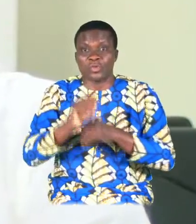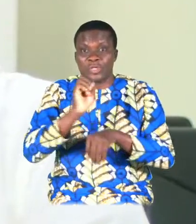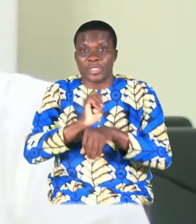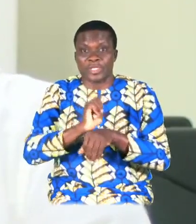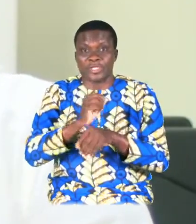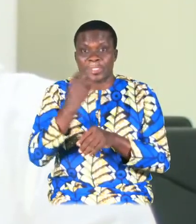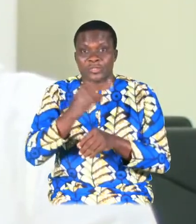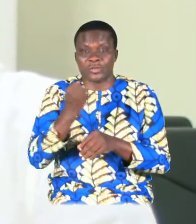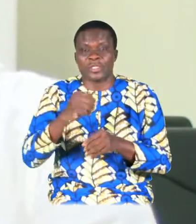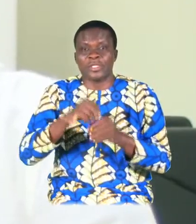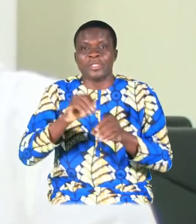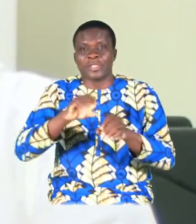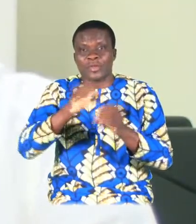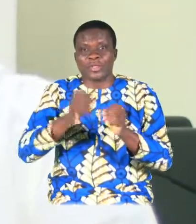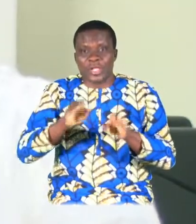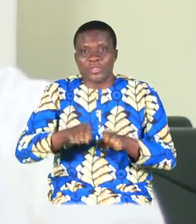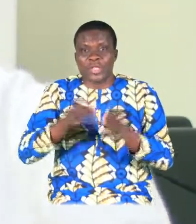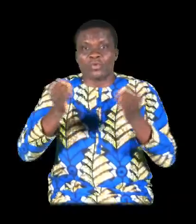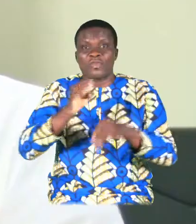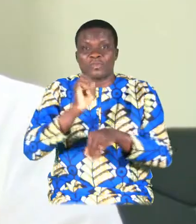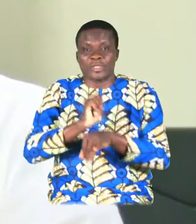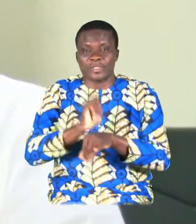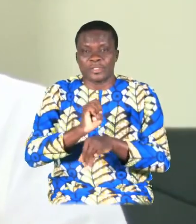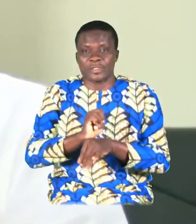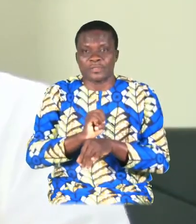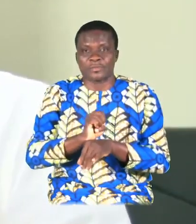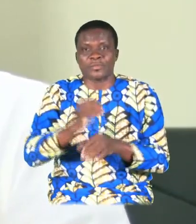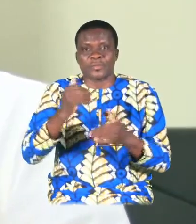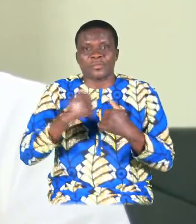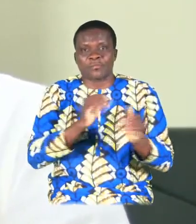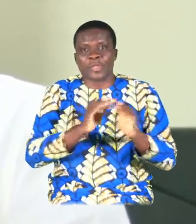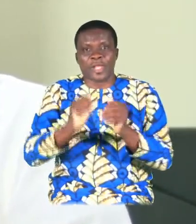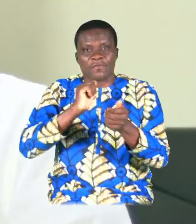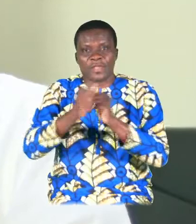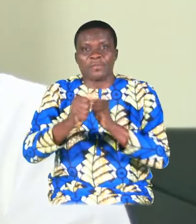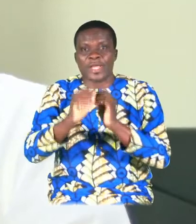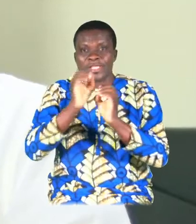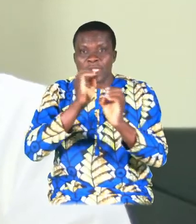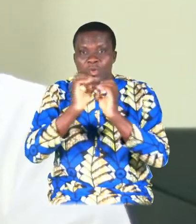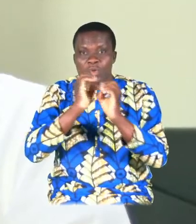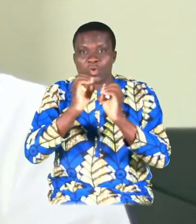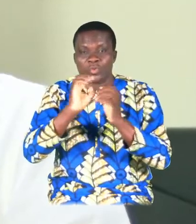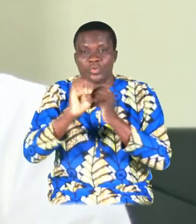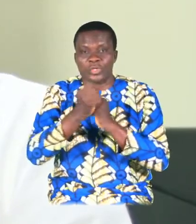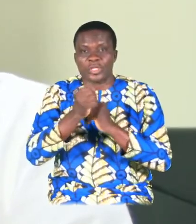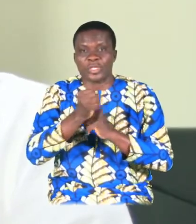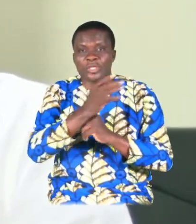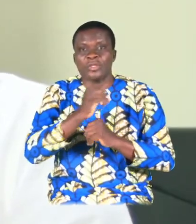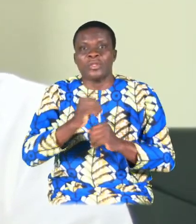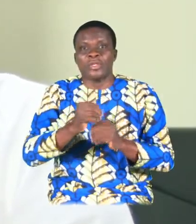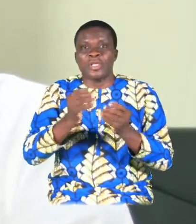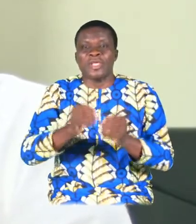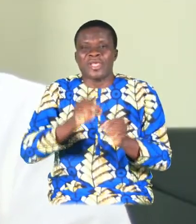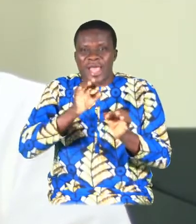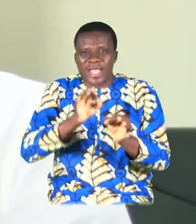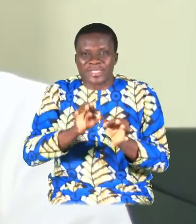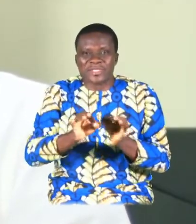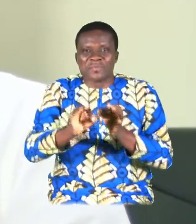dans le cadre de la réouverture des églises, a fait passer le communiqué et a détaillé